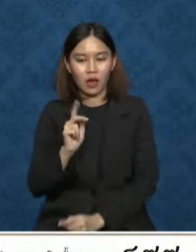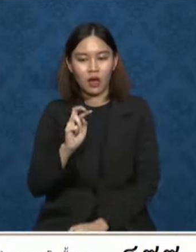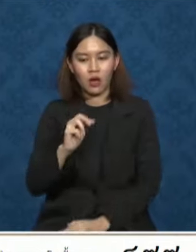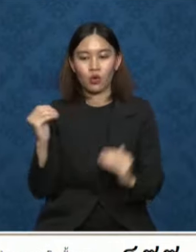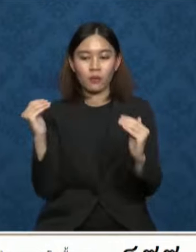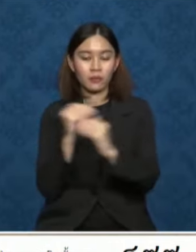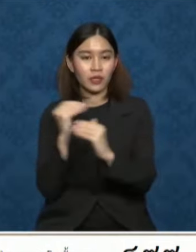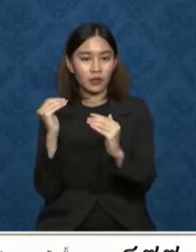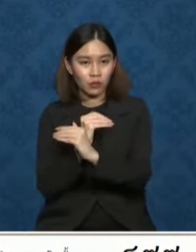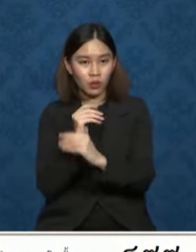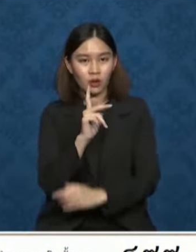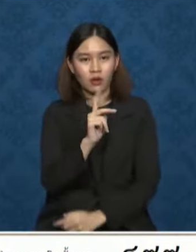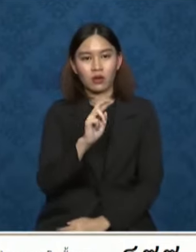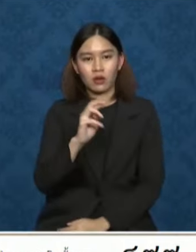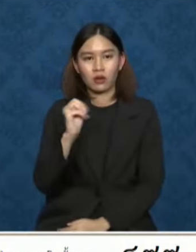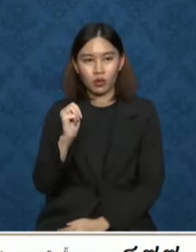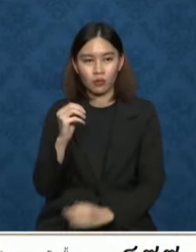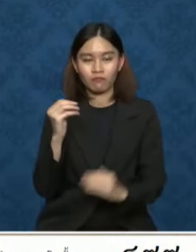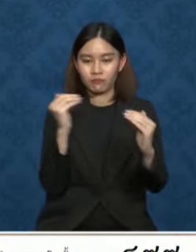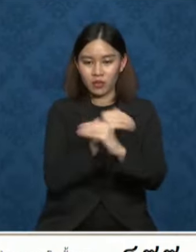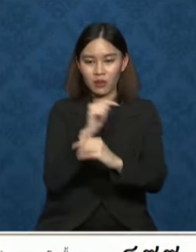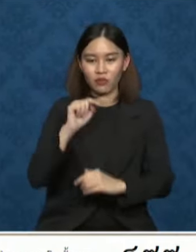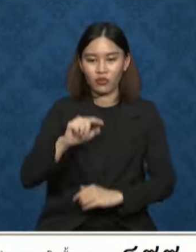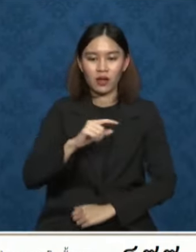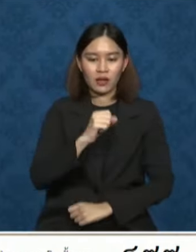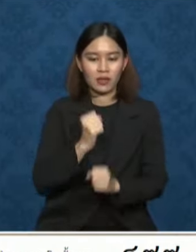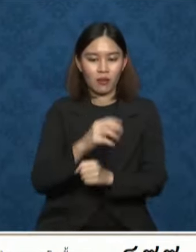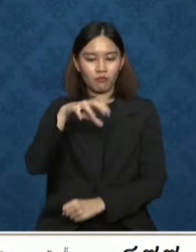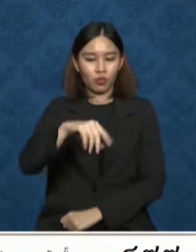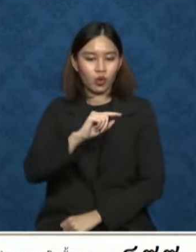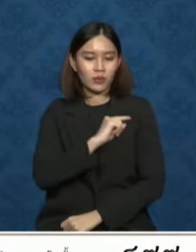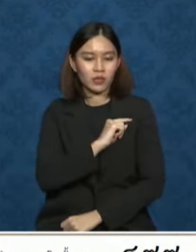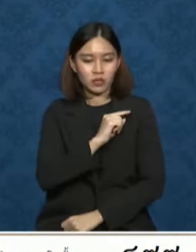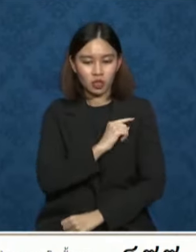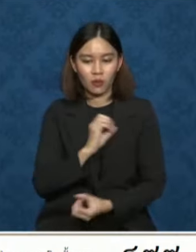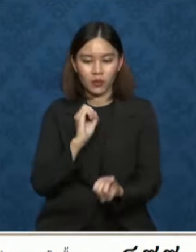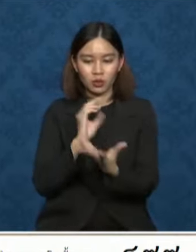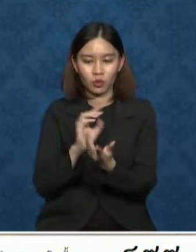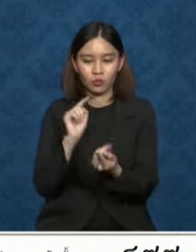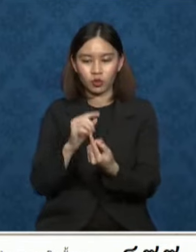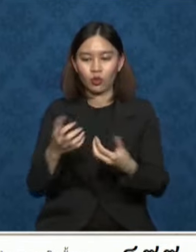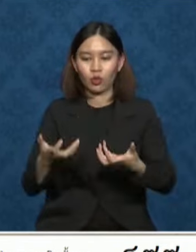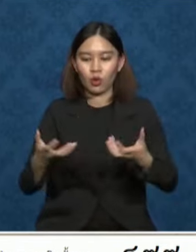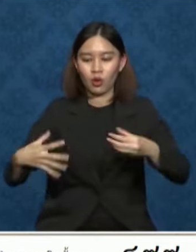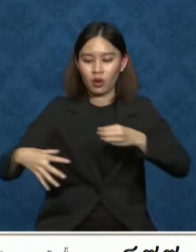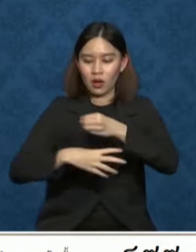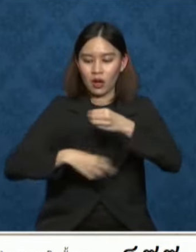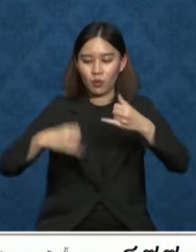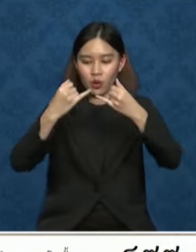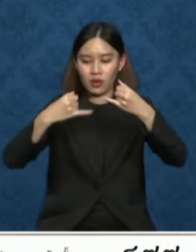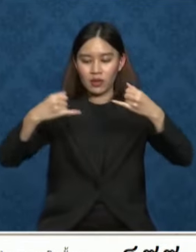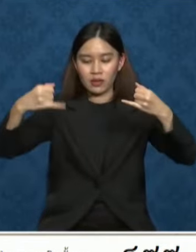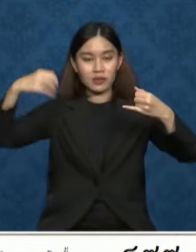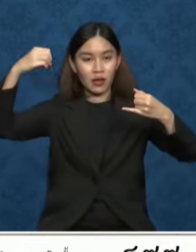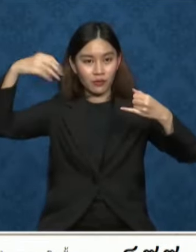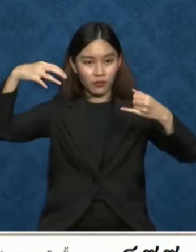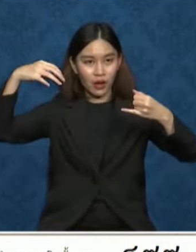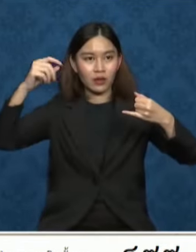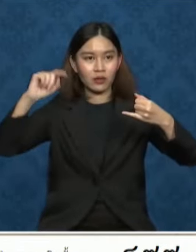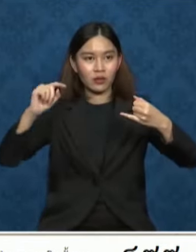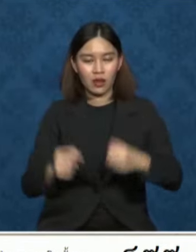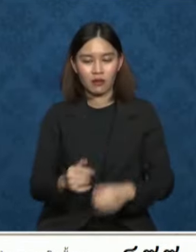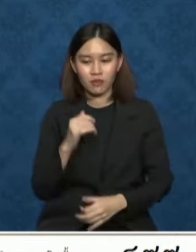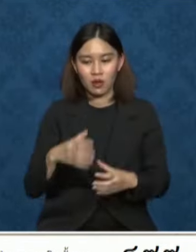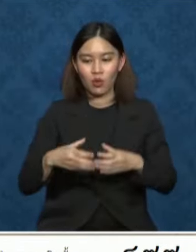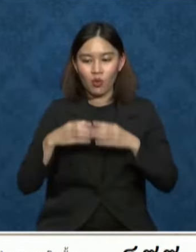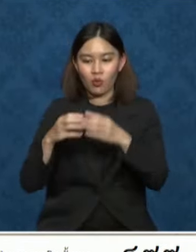งชนบท กมทางหลวงซึ่เป็หนวยงานทได้รับผลกระทบจากการลกรอบขโมยสายไฟได้ลงพื้